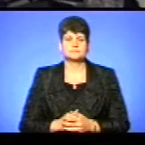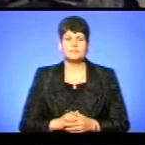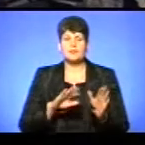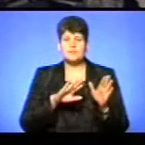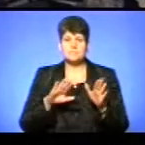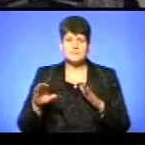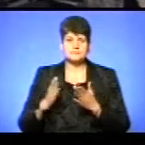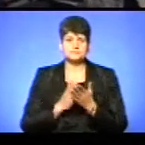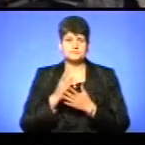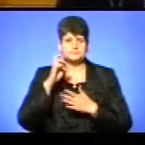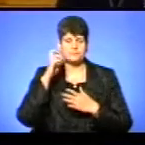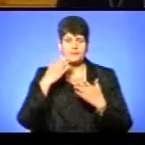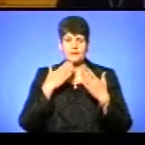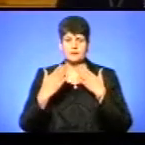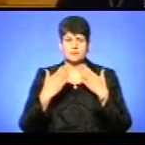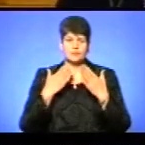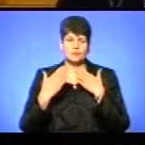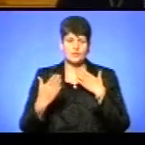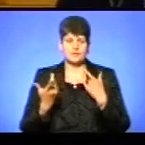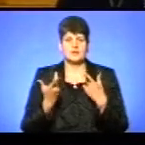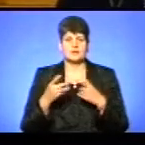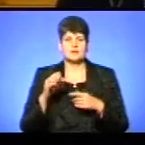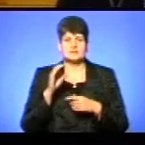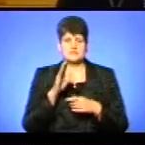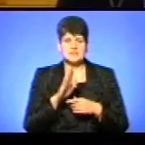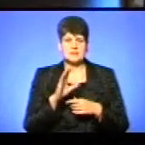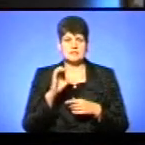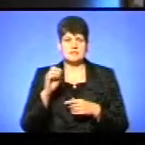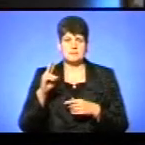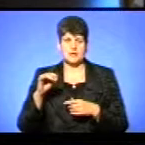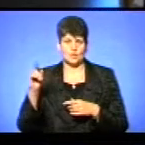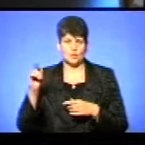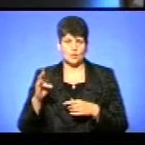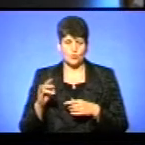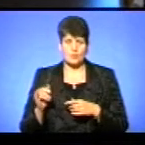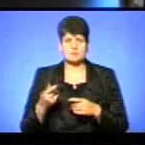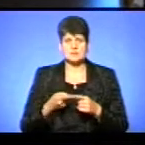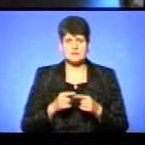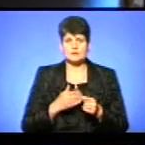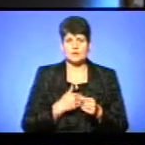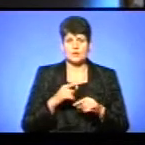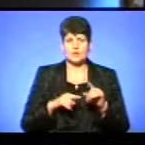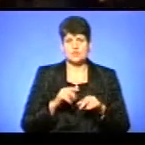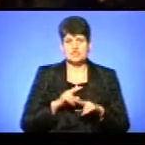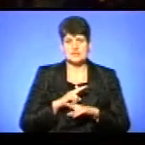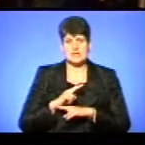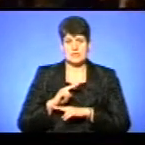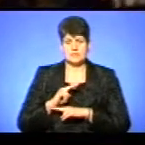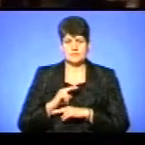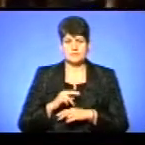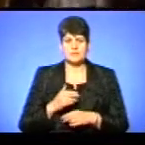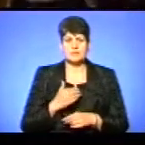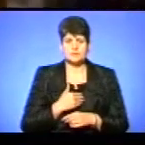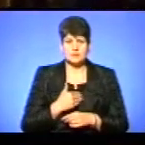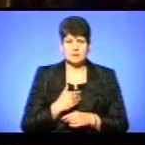Після відправи – спілкування із архієпископом і митрополитом Василієм Семенюком. Таку зустріч ініціювали родичі загиблих.